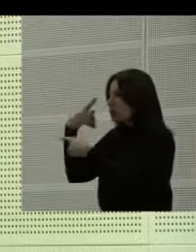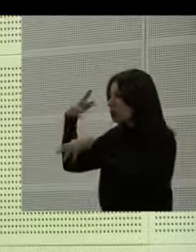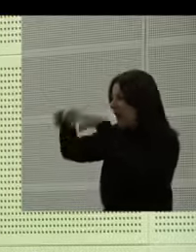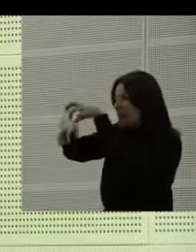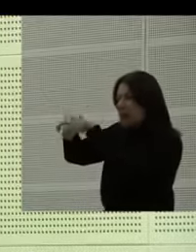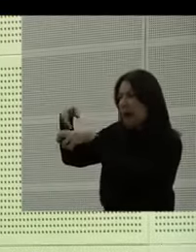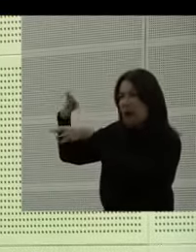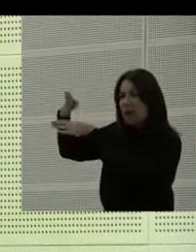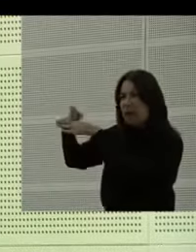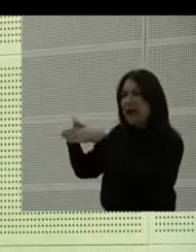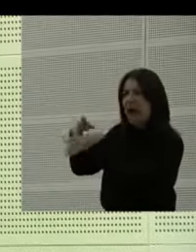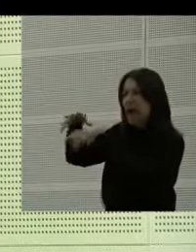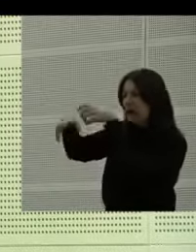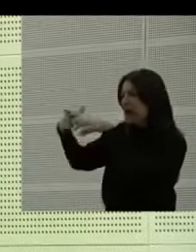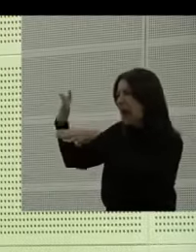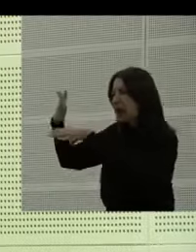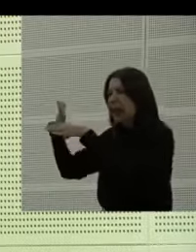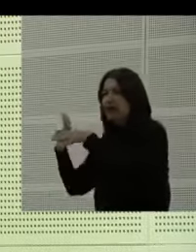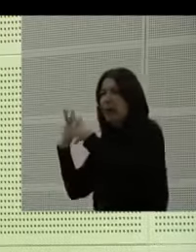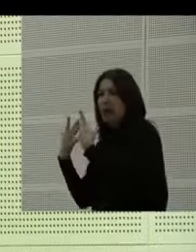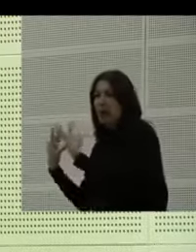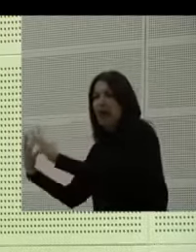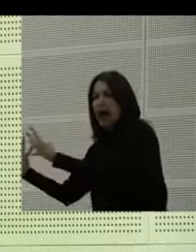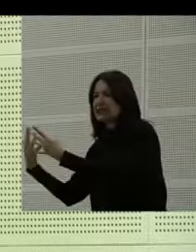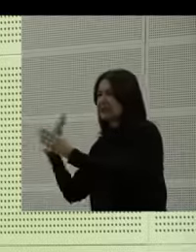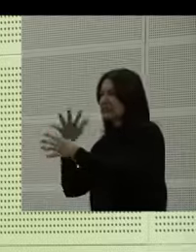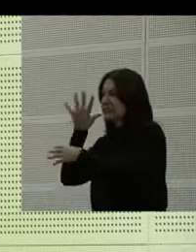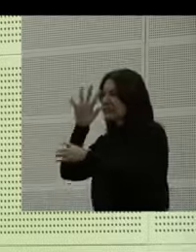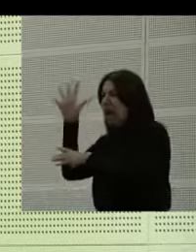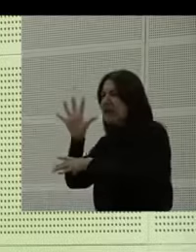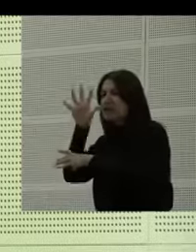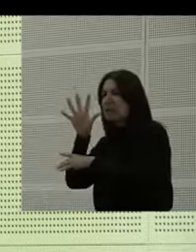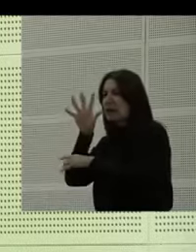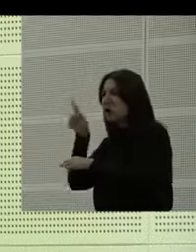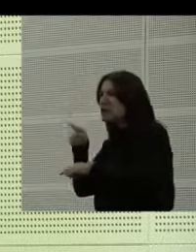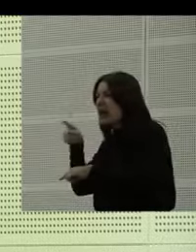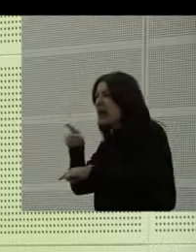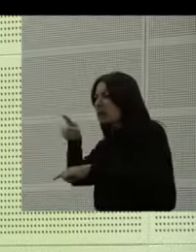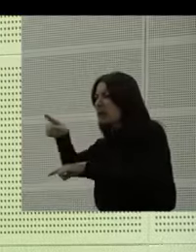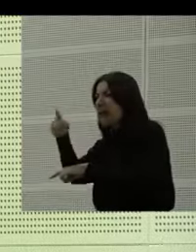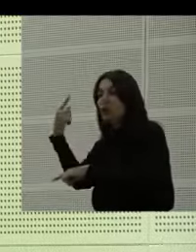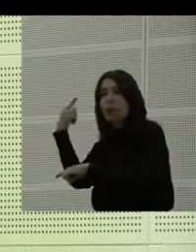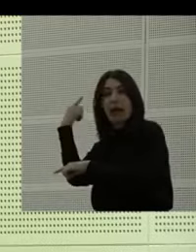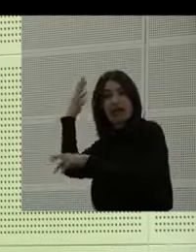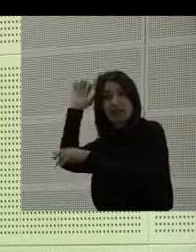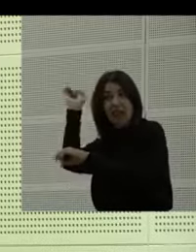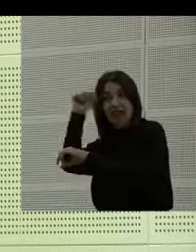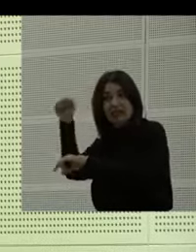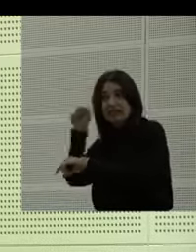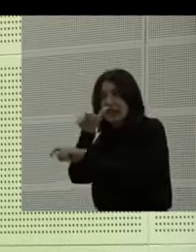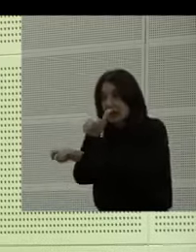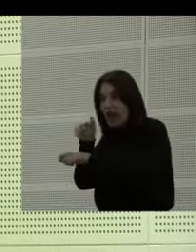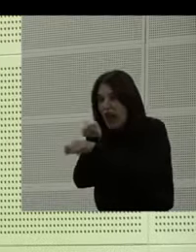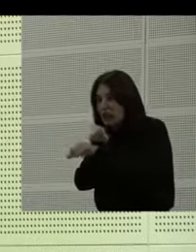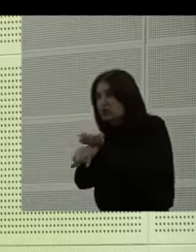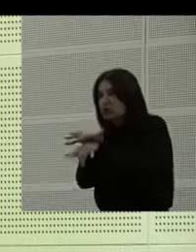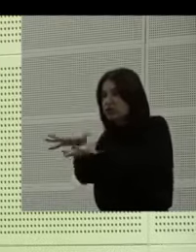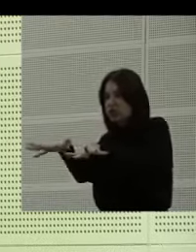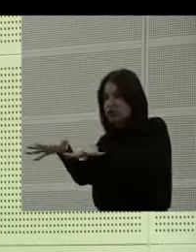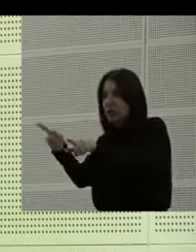piante, simili nell'aspetto a serpenti con 100 teste che spuntassero dal suolo. I